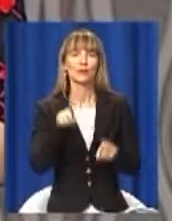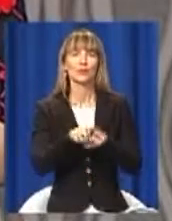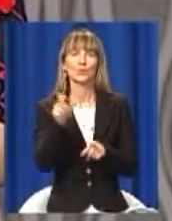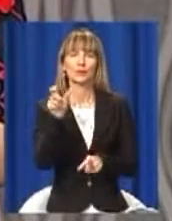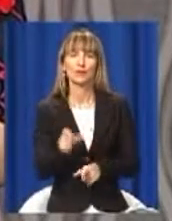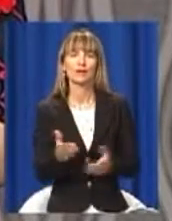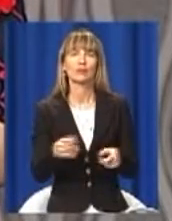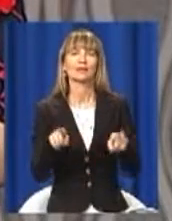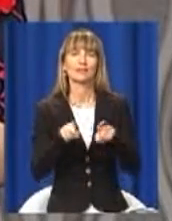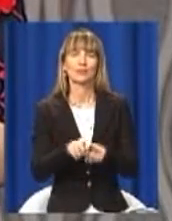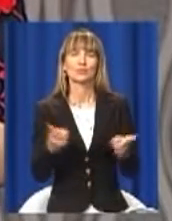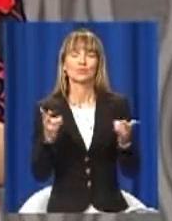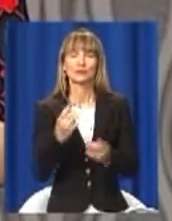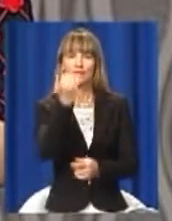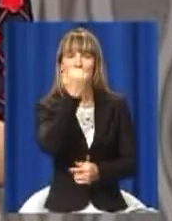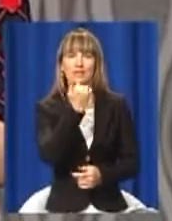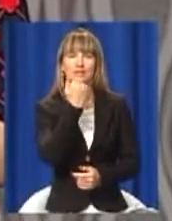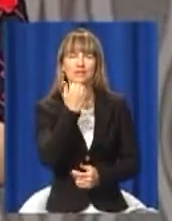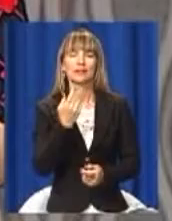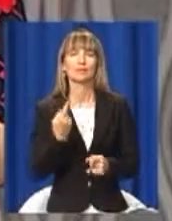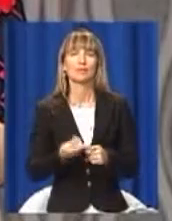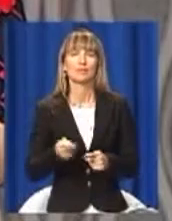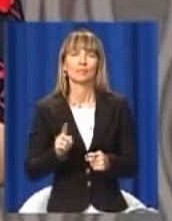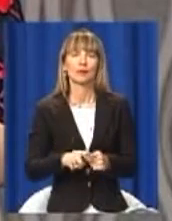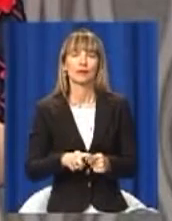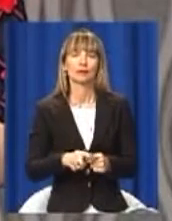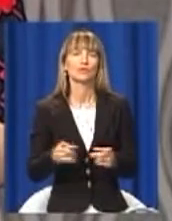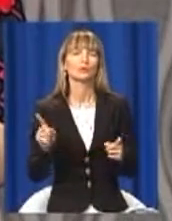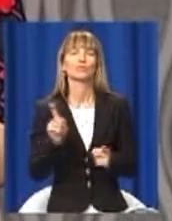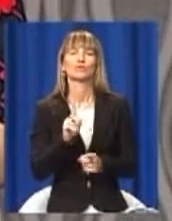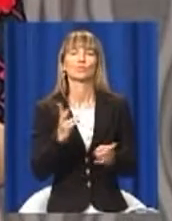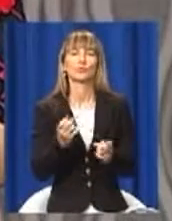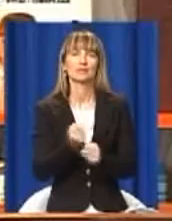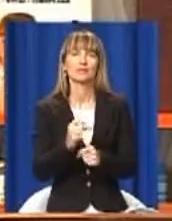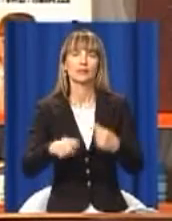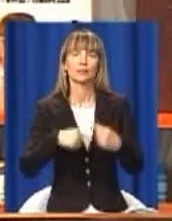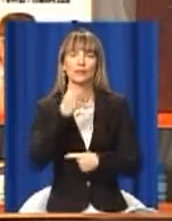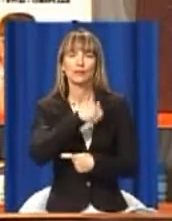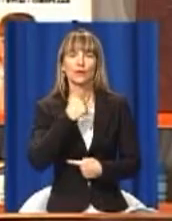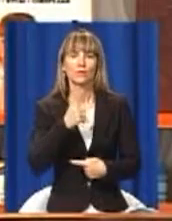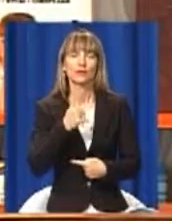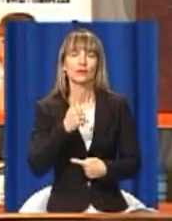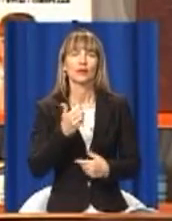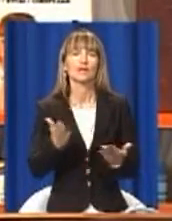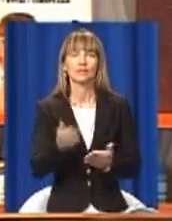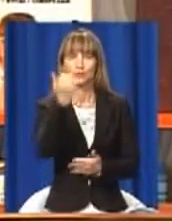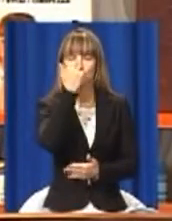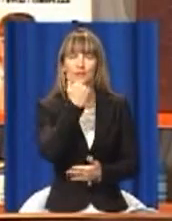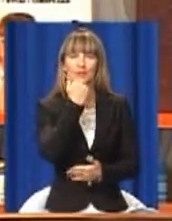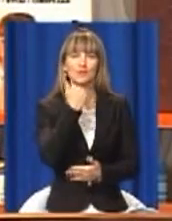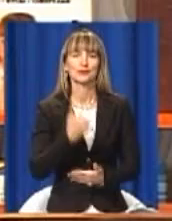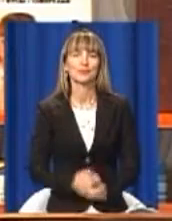якого теж треба віддячувати. Тож, що треба зробити наступного року в листі написати? Подякувати. Як ти його подякуєш, до